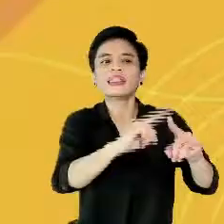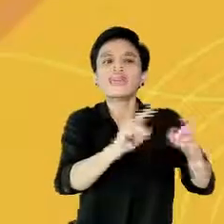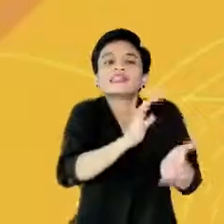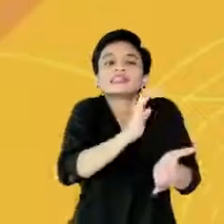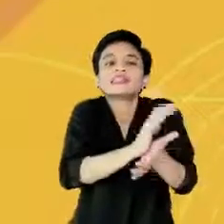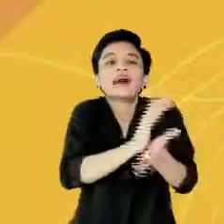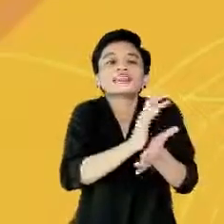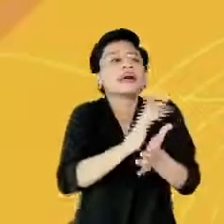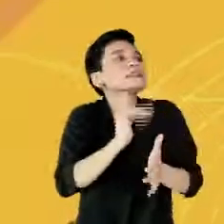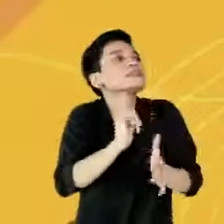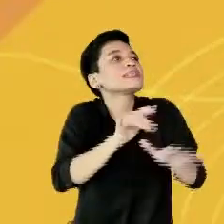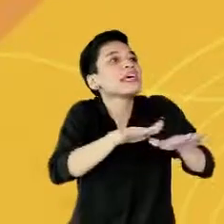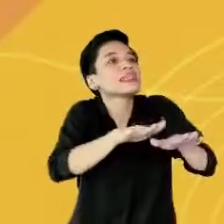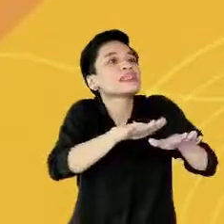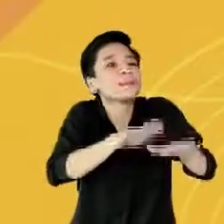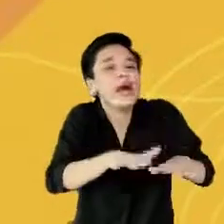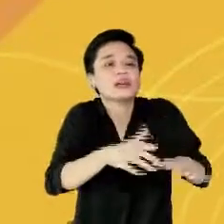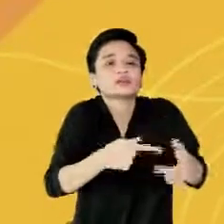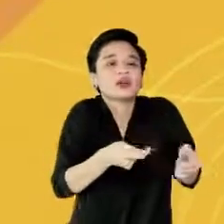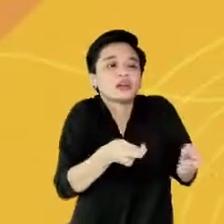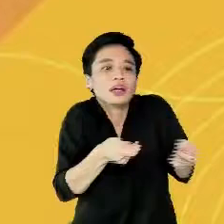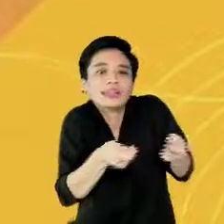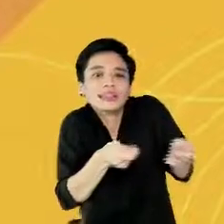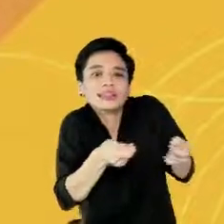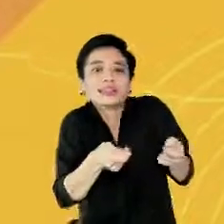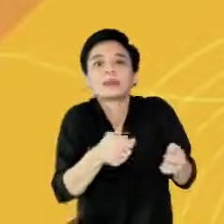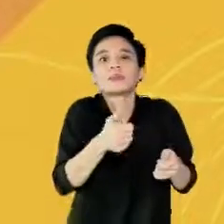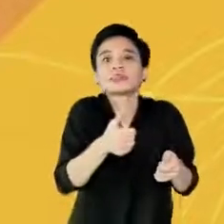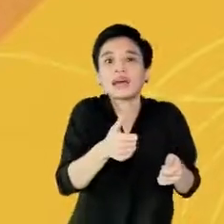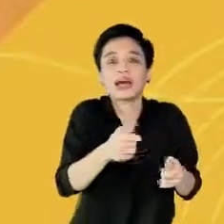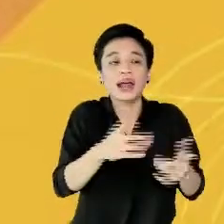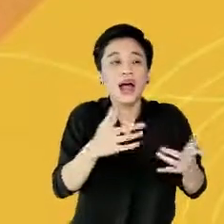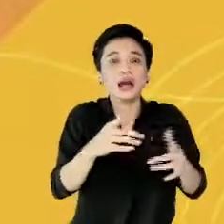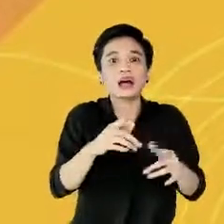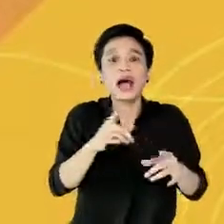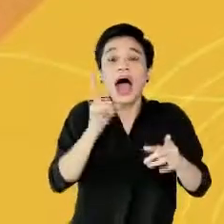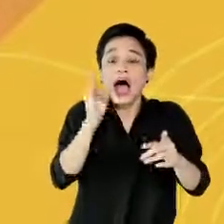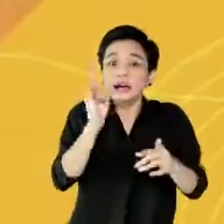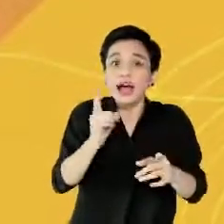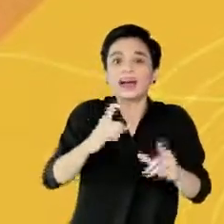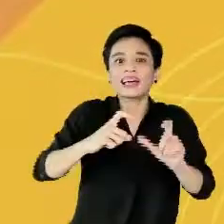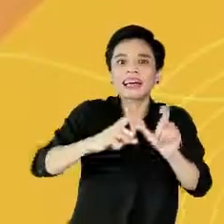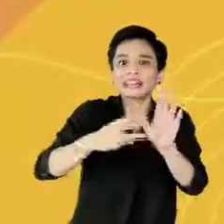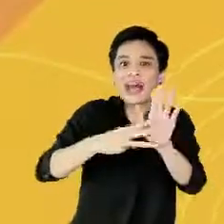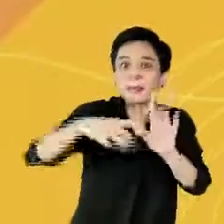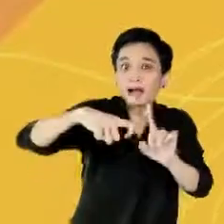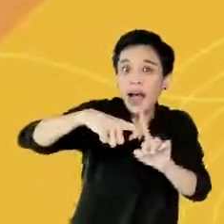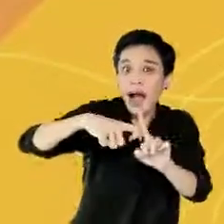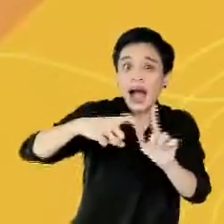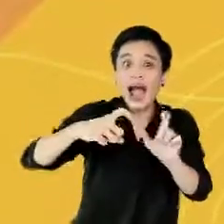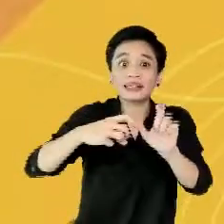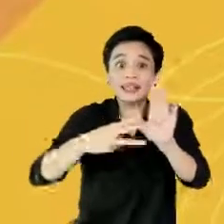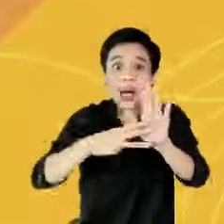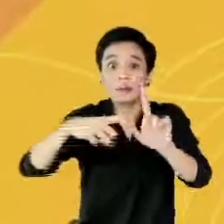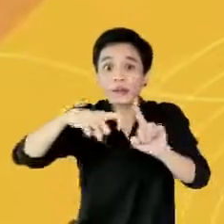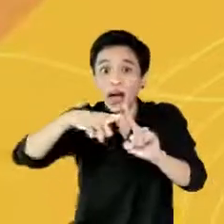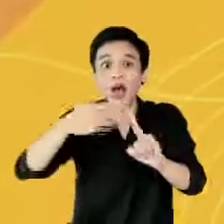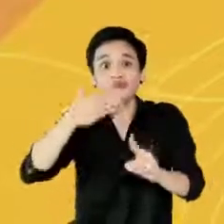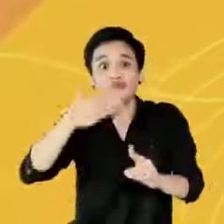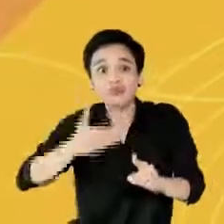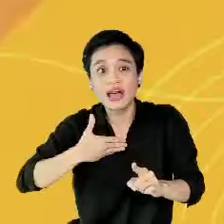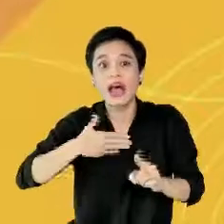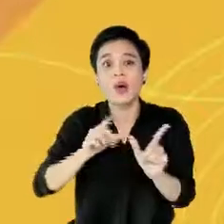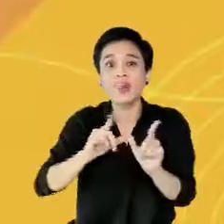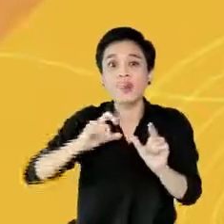sambil menyiapkan air syahredi adalah tadi sekolah menengah kejuruan yang mempunyai memang mempunyai